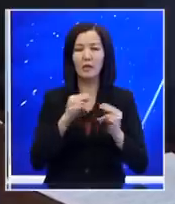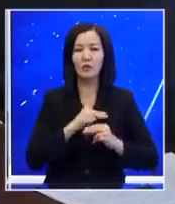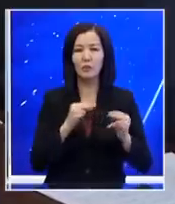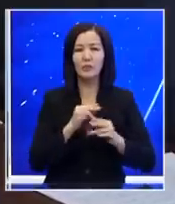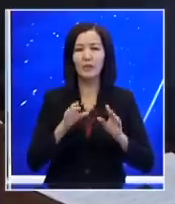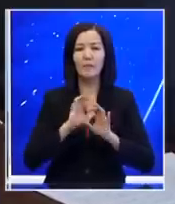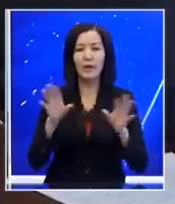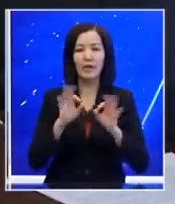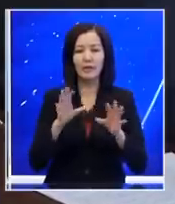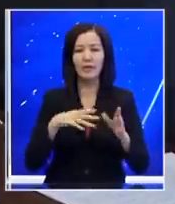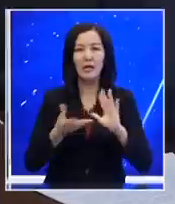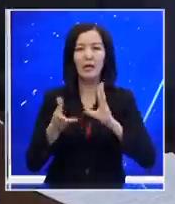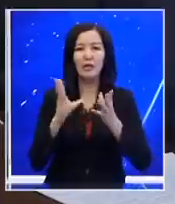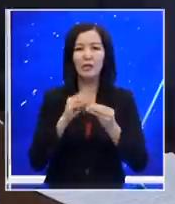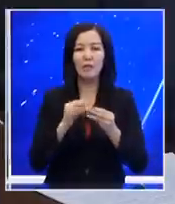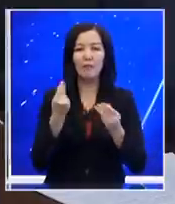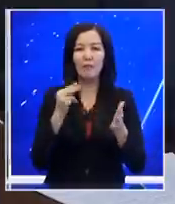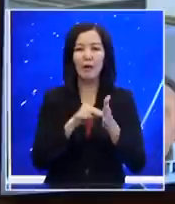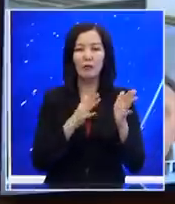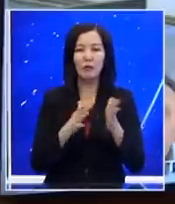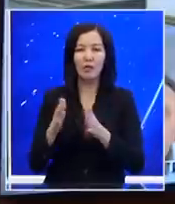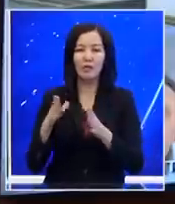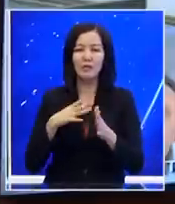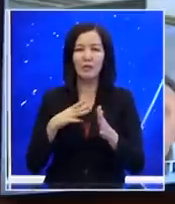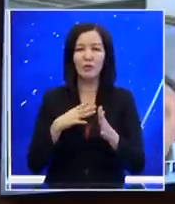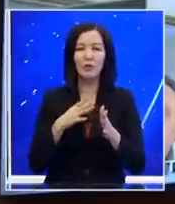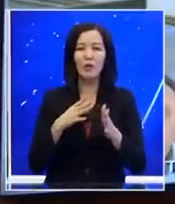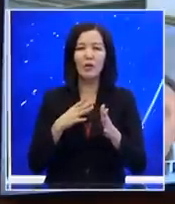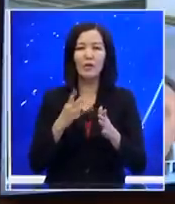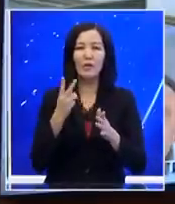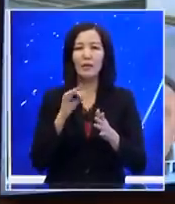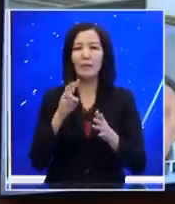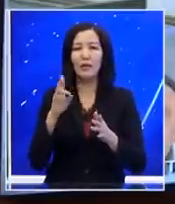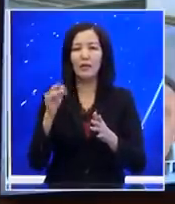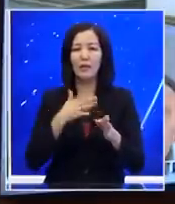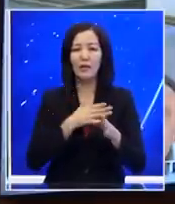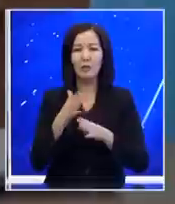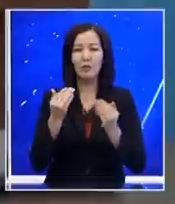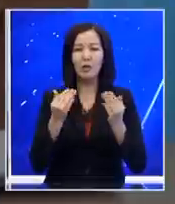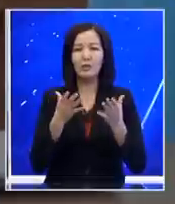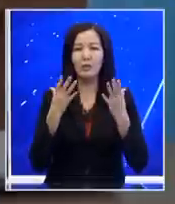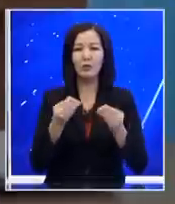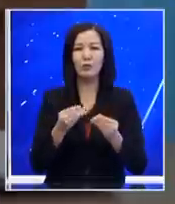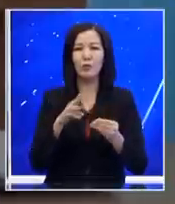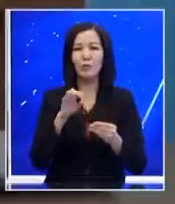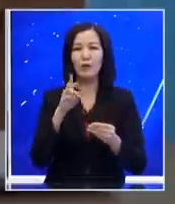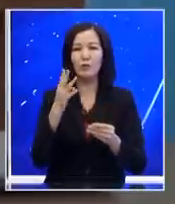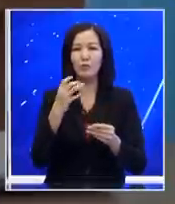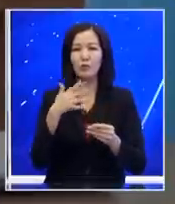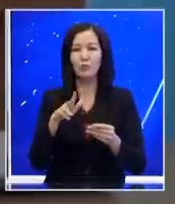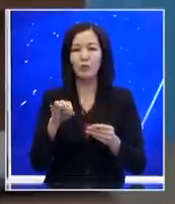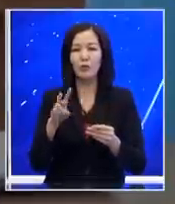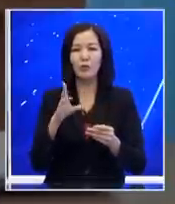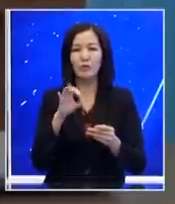жұмыстар баяндалды. Жалпы облыста баға тұрақтылығын сақтау үшін тұрақтандыру қорынан 2 миллиард теңге аударылған. Қазірдің өзінде Магнумға 300 миллион,